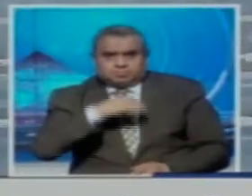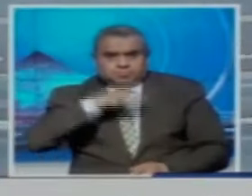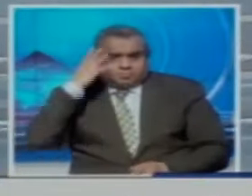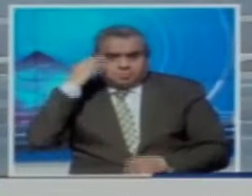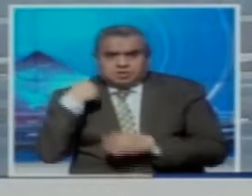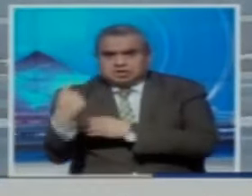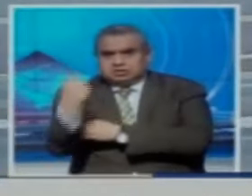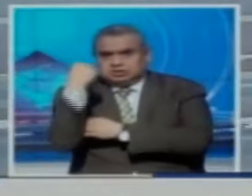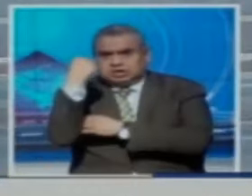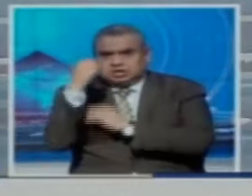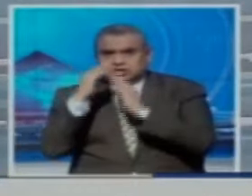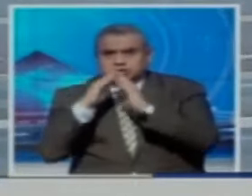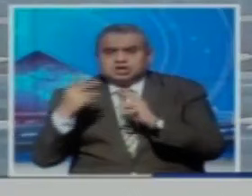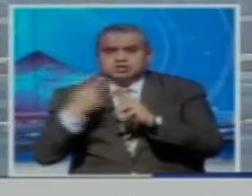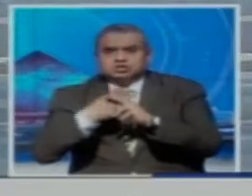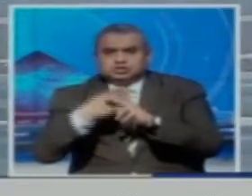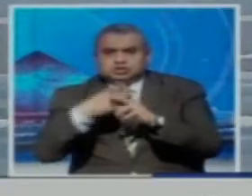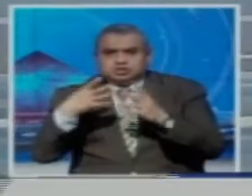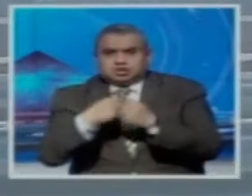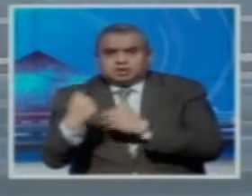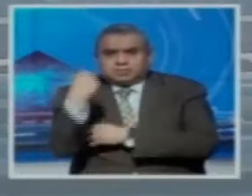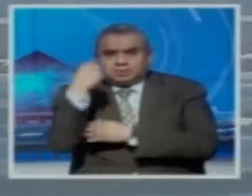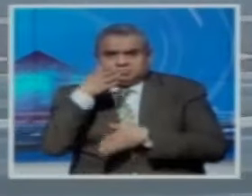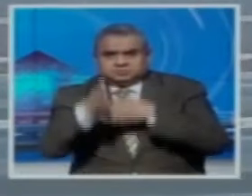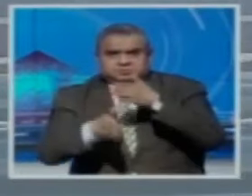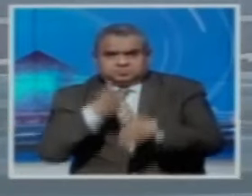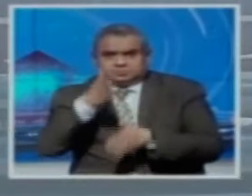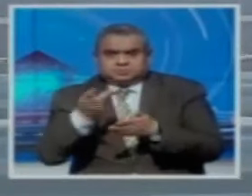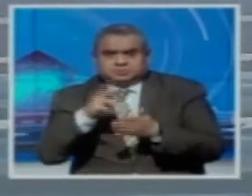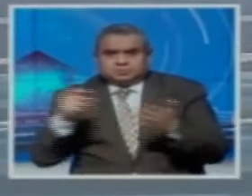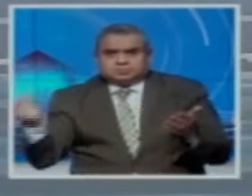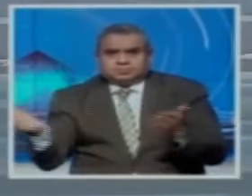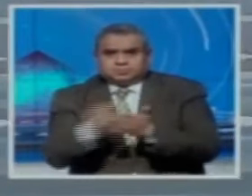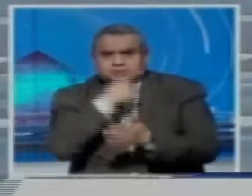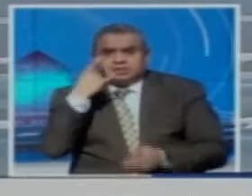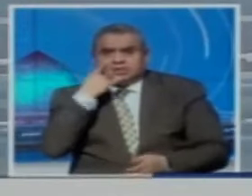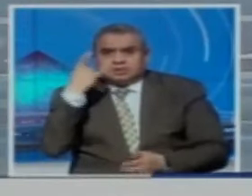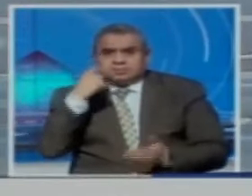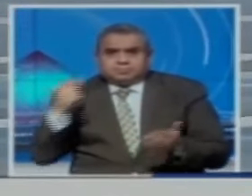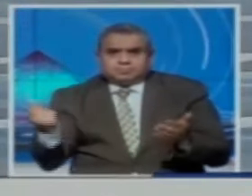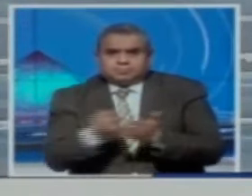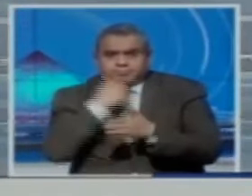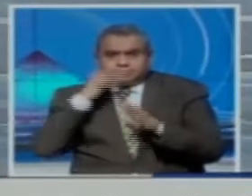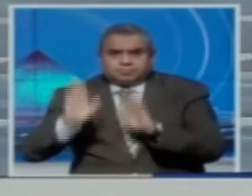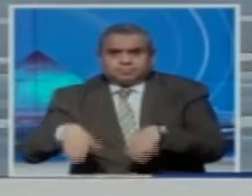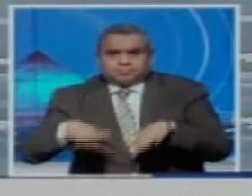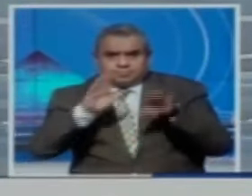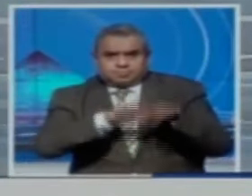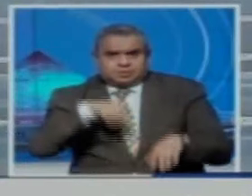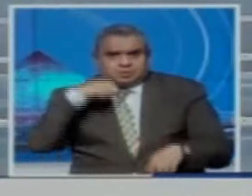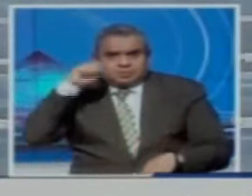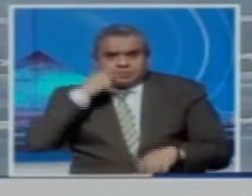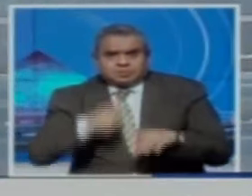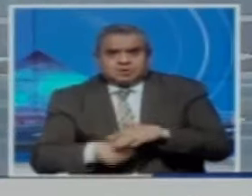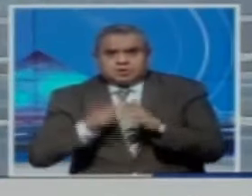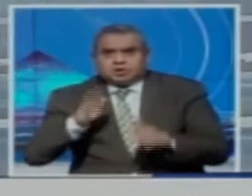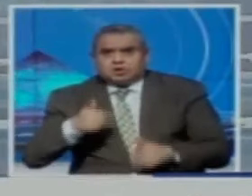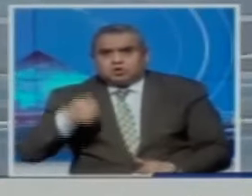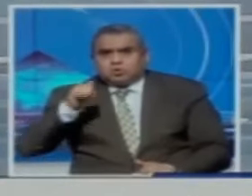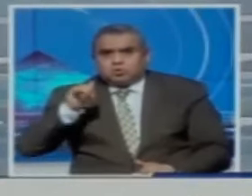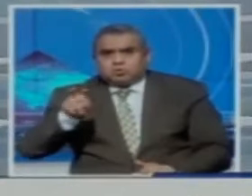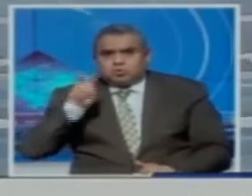عن إرادة شعبهم بكل شجاعة وفداء. كما بعث وزير الداخلية ببرقية تهنئة مماثلة للفريق أسامة